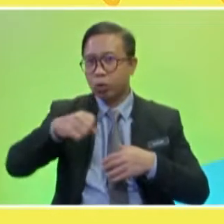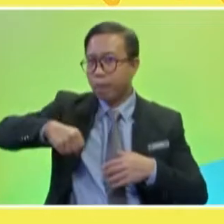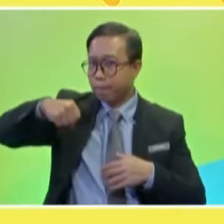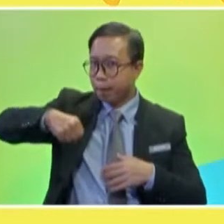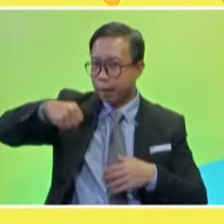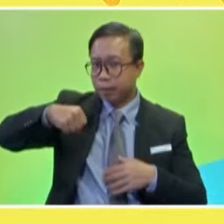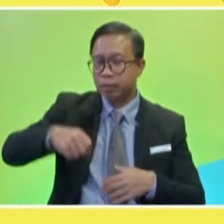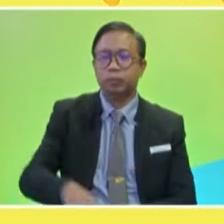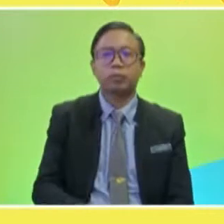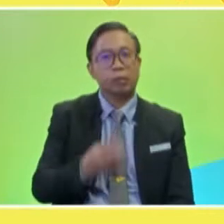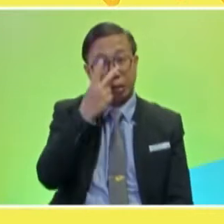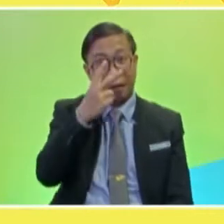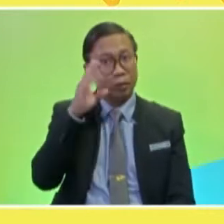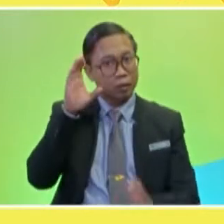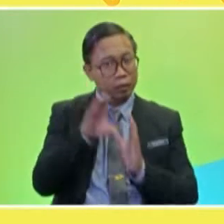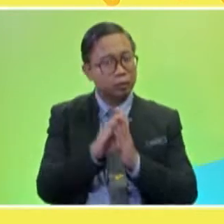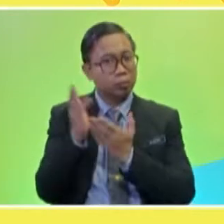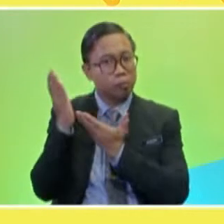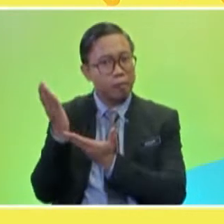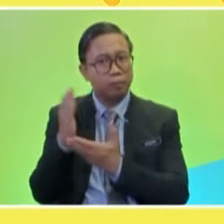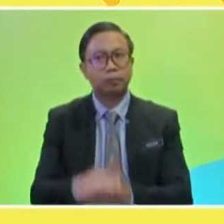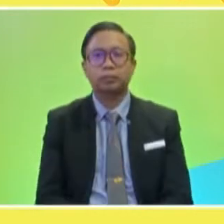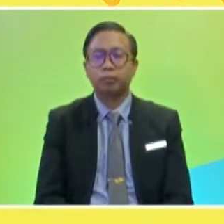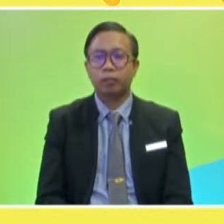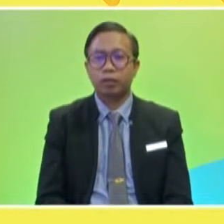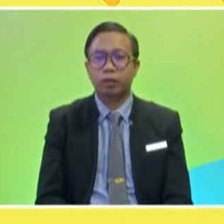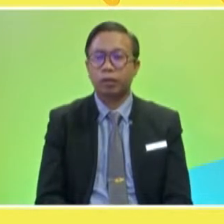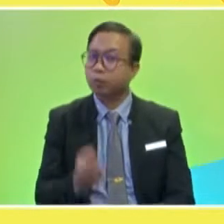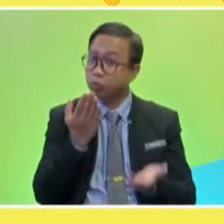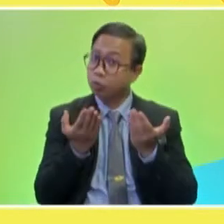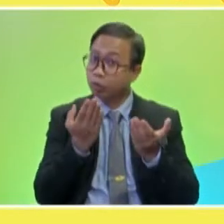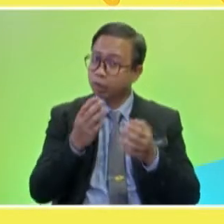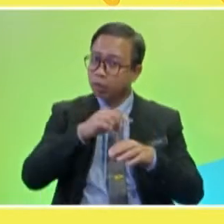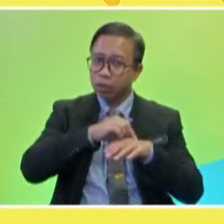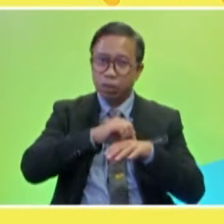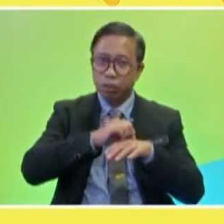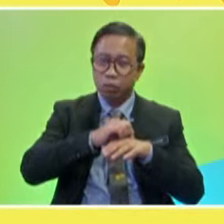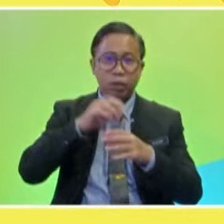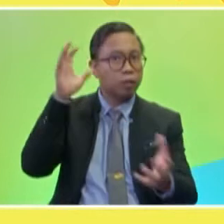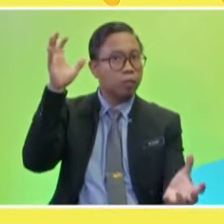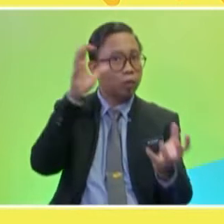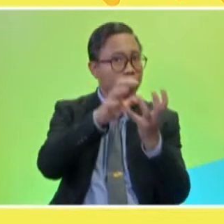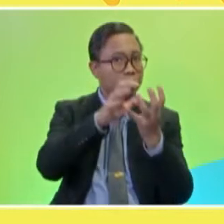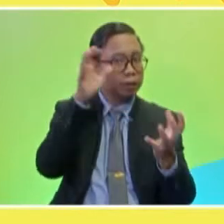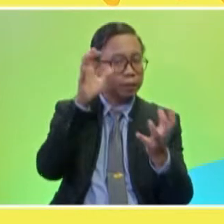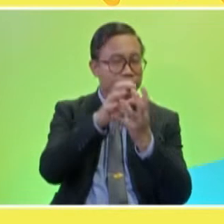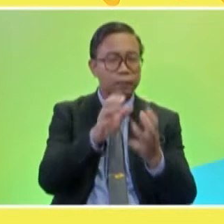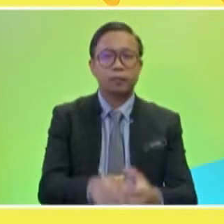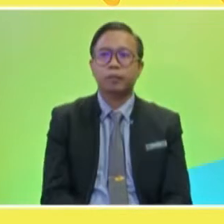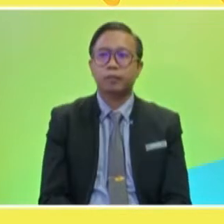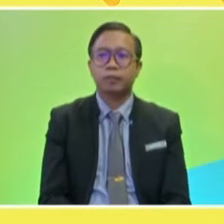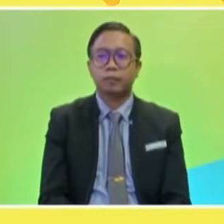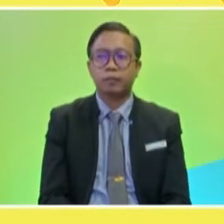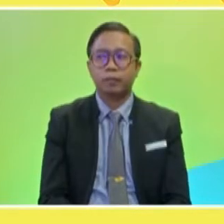Ma kalau lihat pada gambar di situ yaitu Adella mungkin kulit Wahyu oke gulai kuliah potong